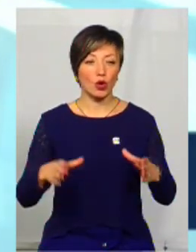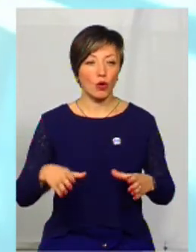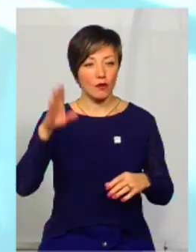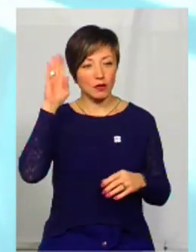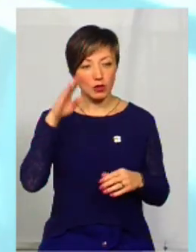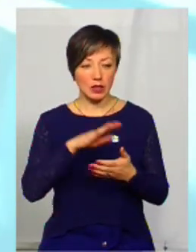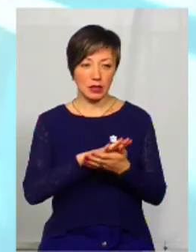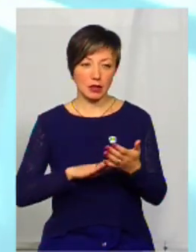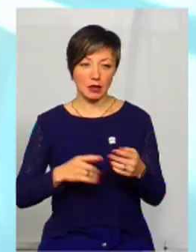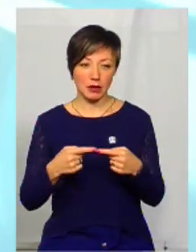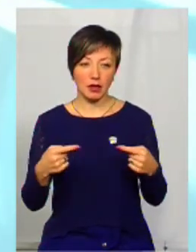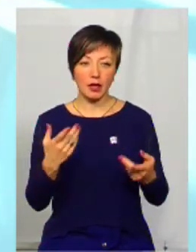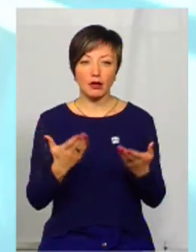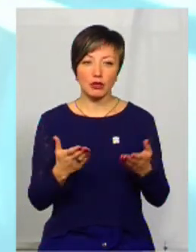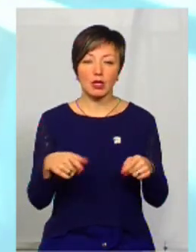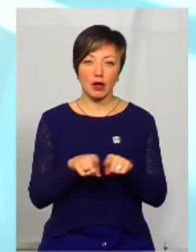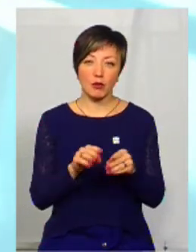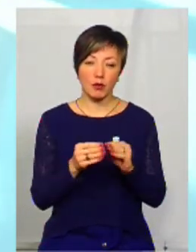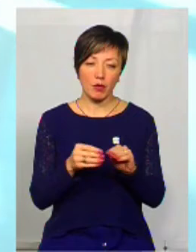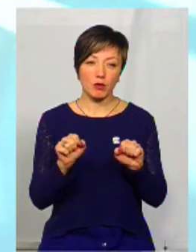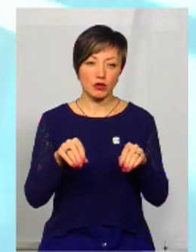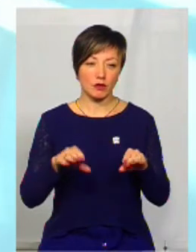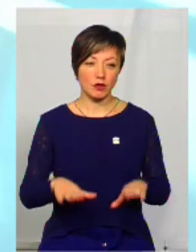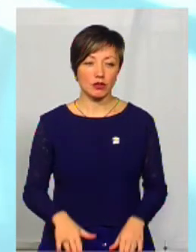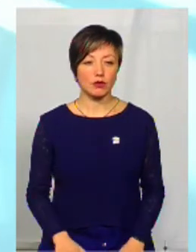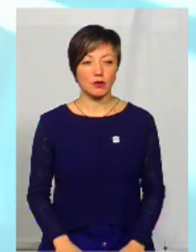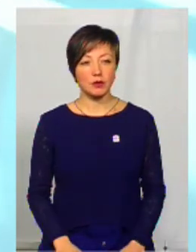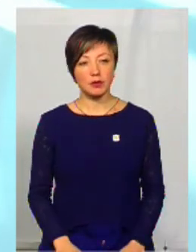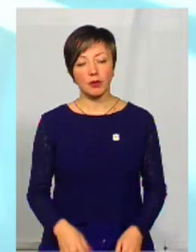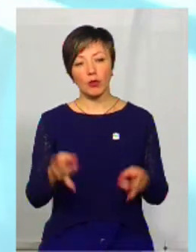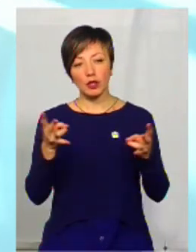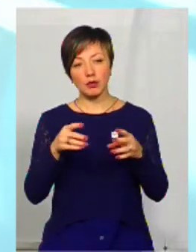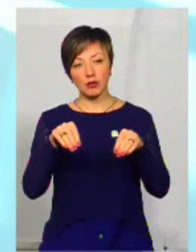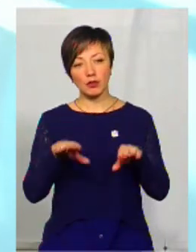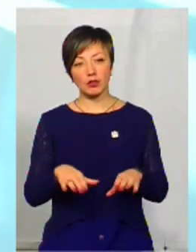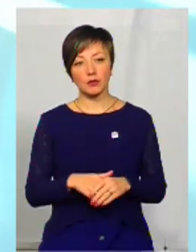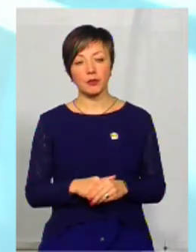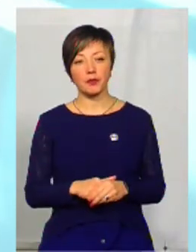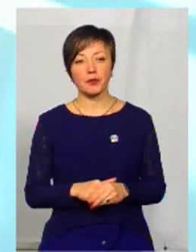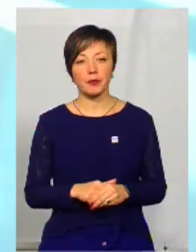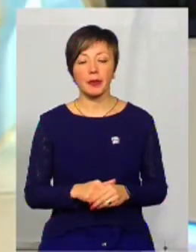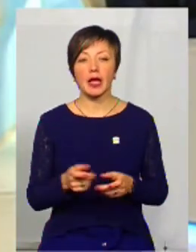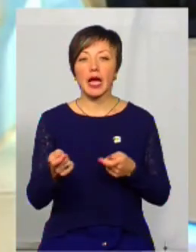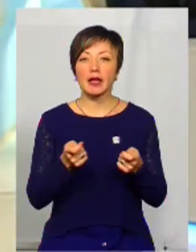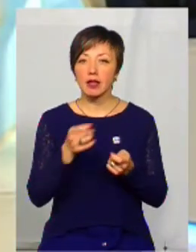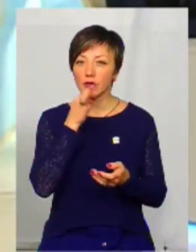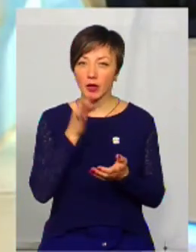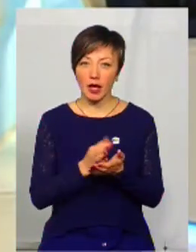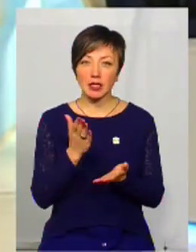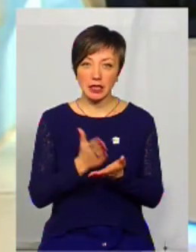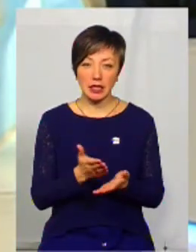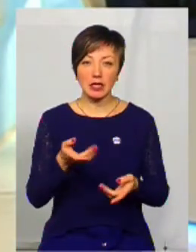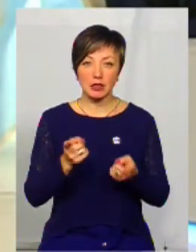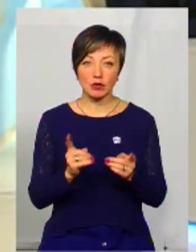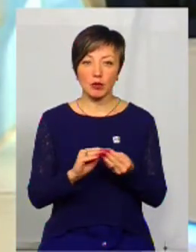води і так далі. Тобто, якщо є така проблема, її можна вирішувати, її потрібно вирішувати. Безпосередньо керівник відповідає. Якщо є